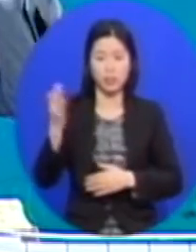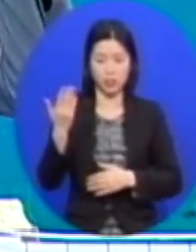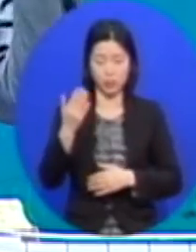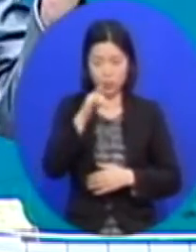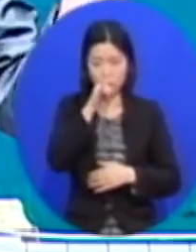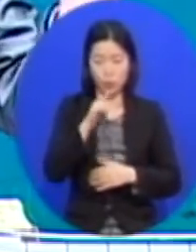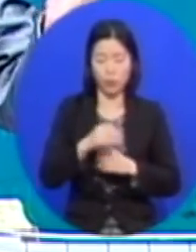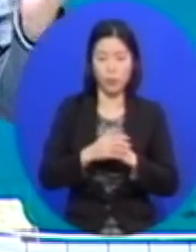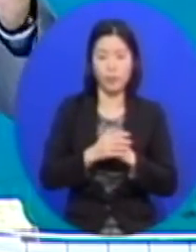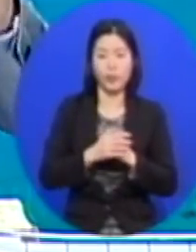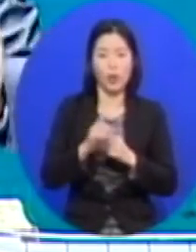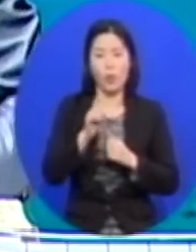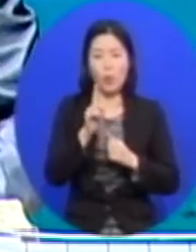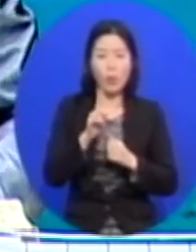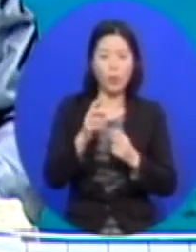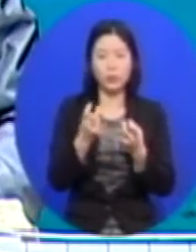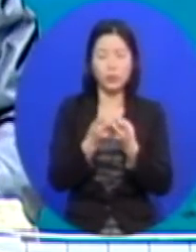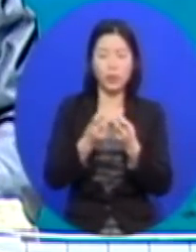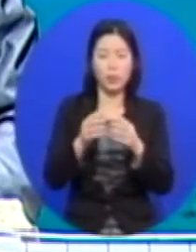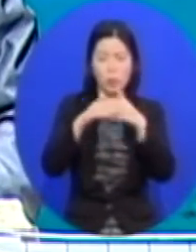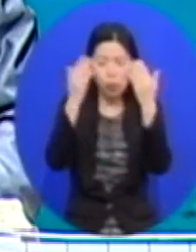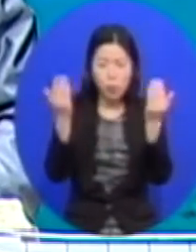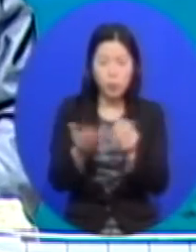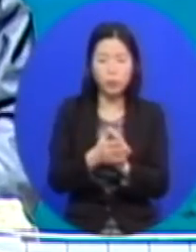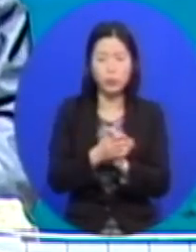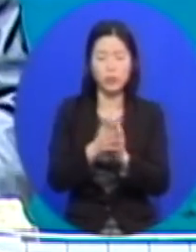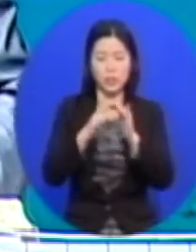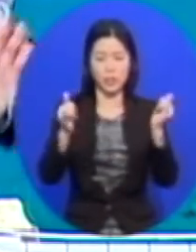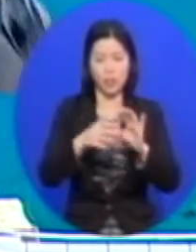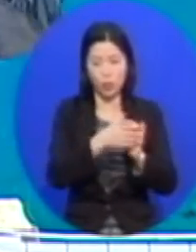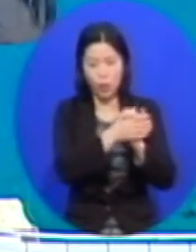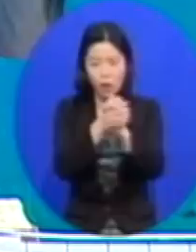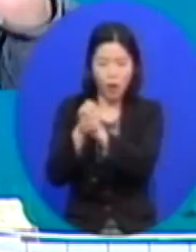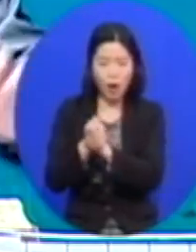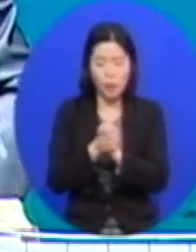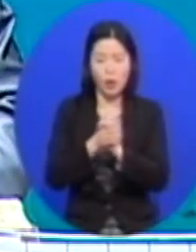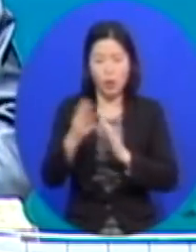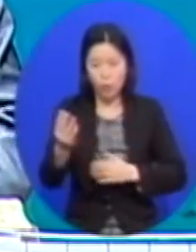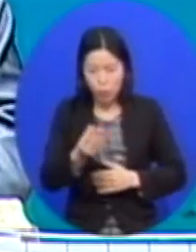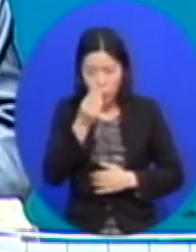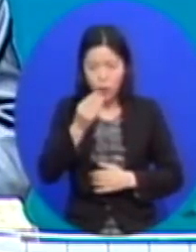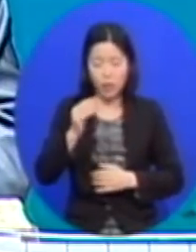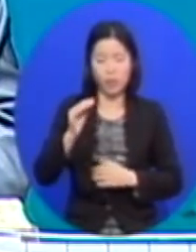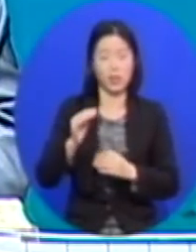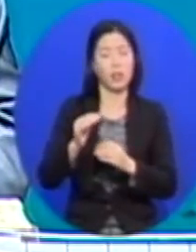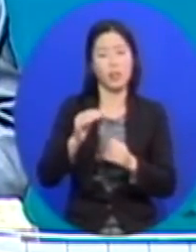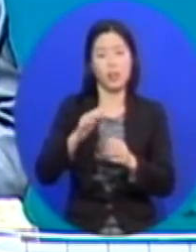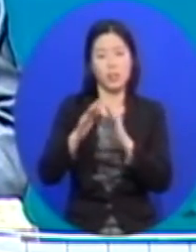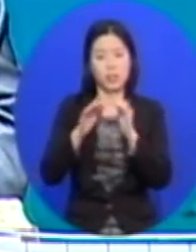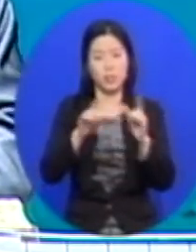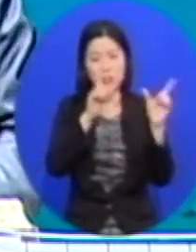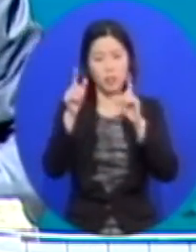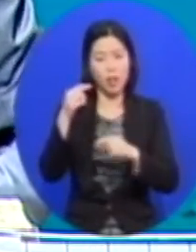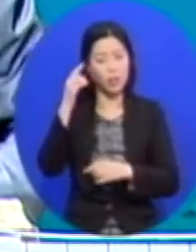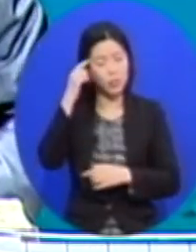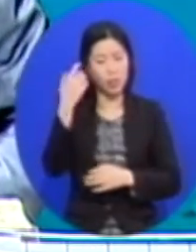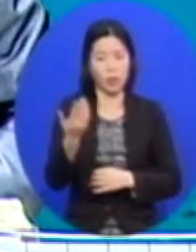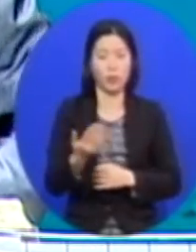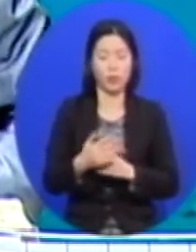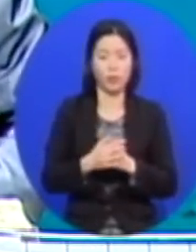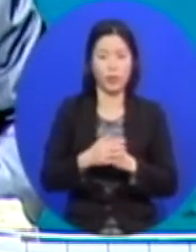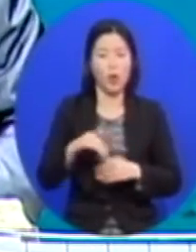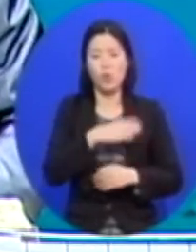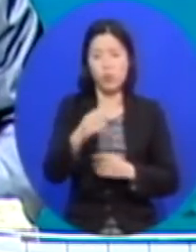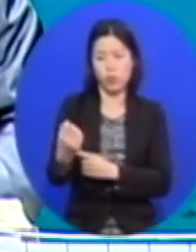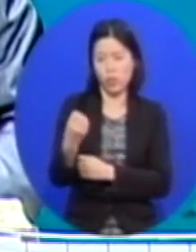어떻게 모든 사람과 화평하게 사면 야 말이에요 우리 무르는 못하는 일이에요 예수를 믿어도 안